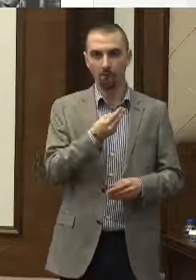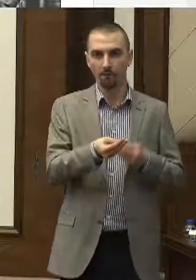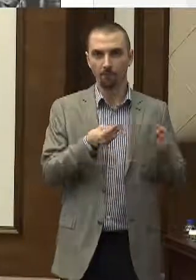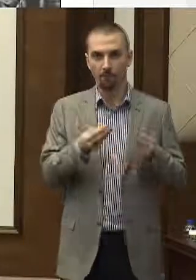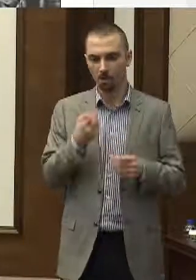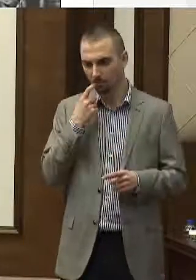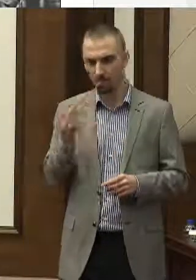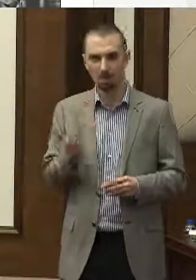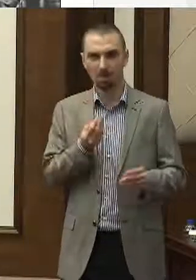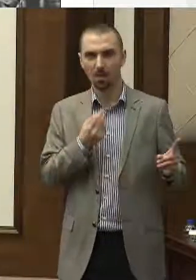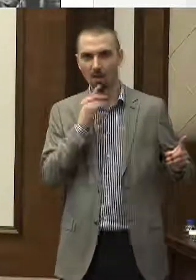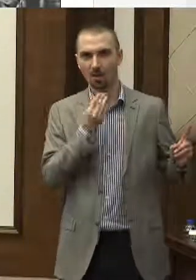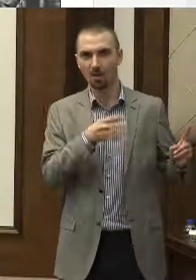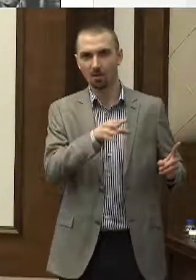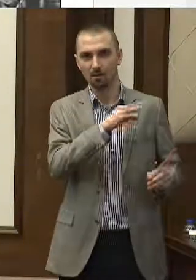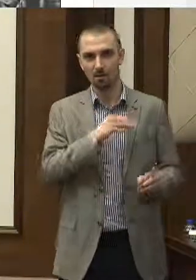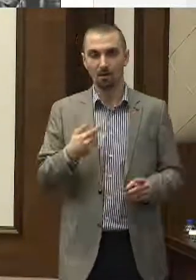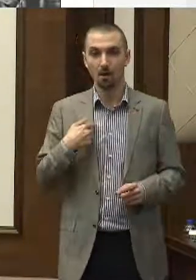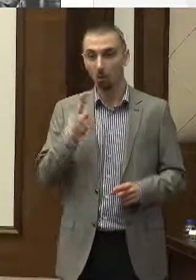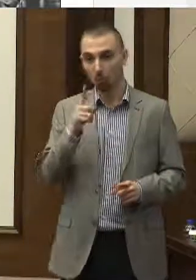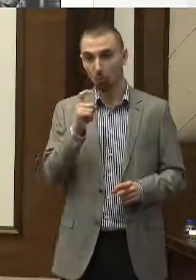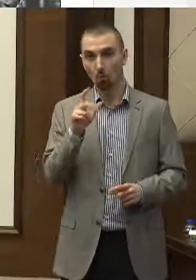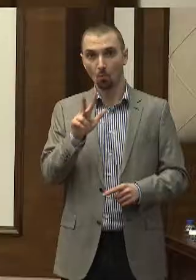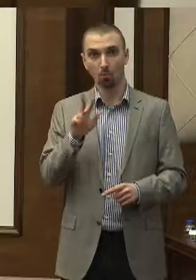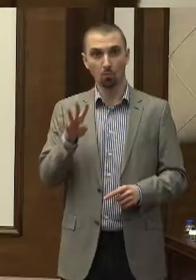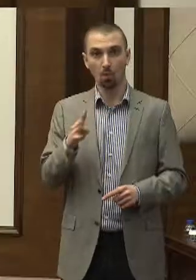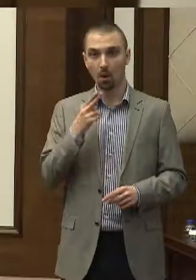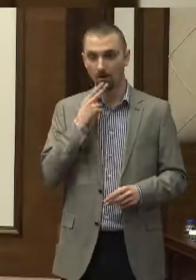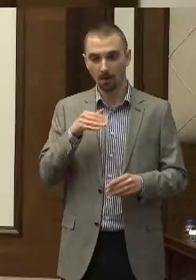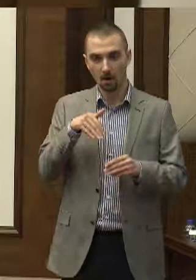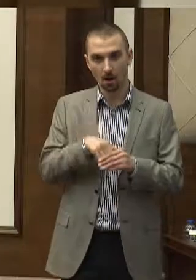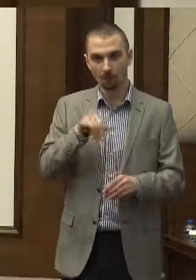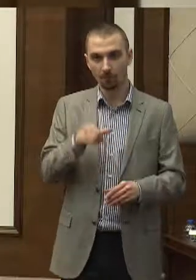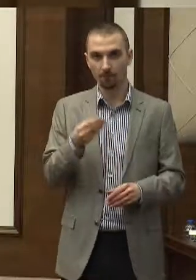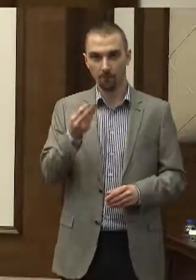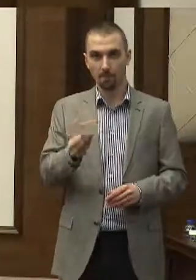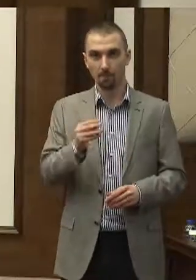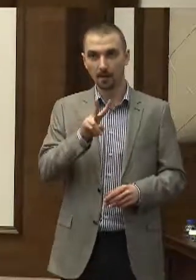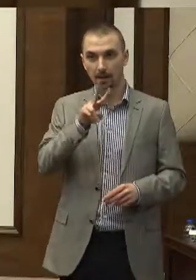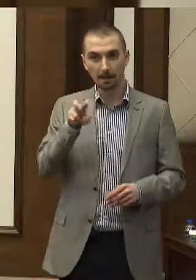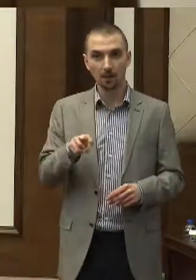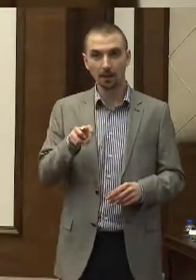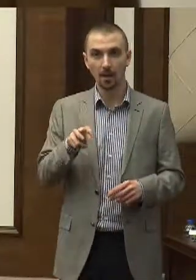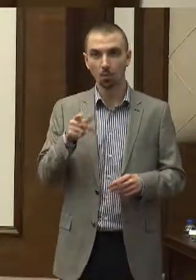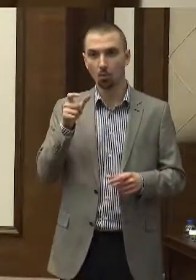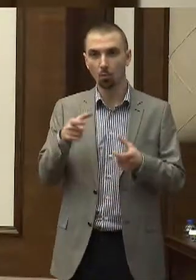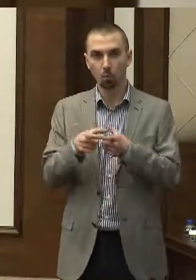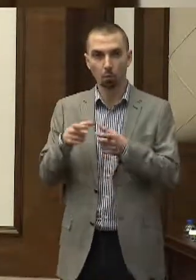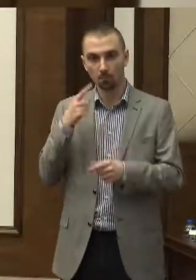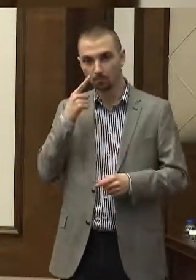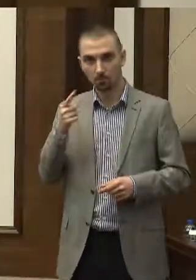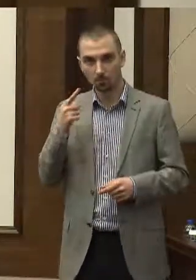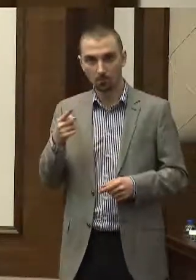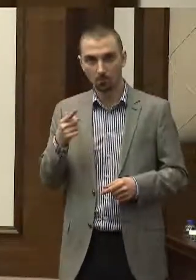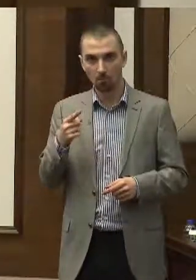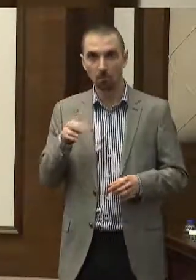tanınmıştır. 1934 yılında kadına seçme ve seçilme hakkı veren 28 ülkenin sadece 17'sinde bu